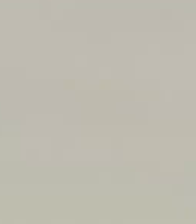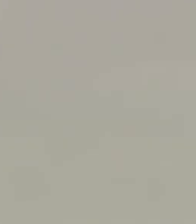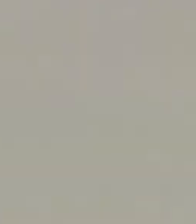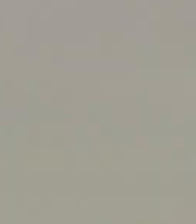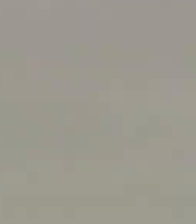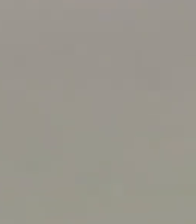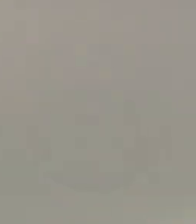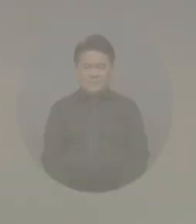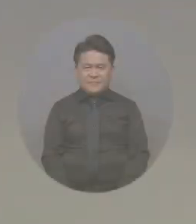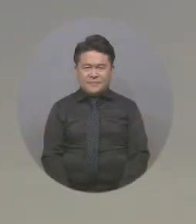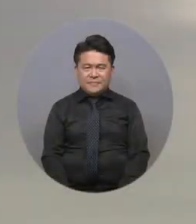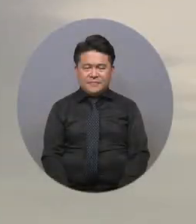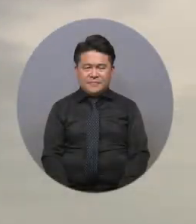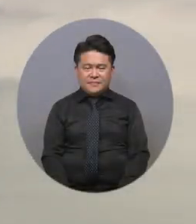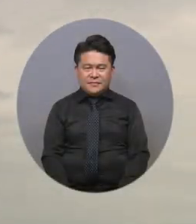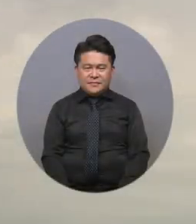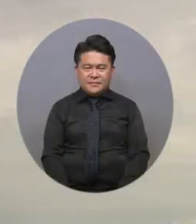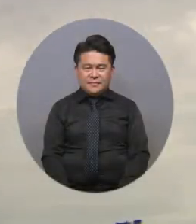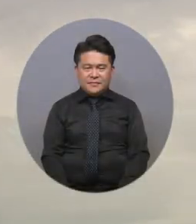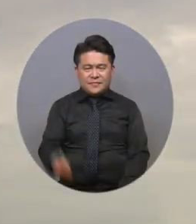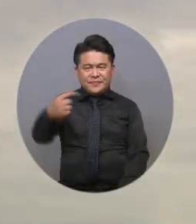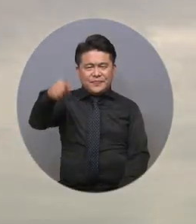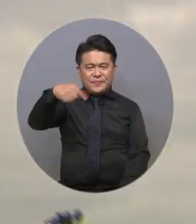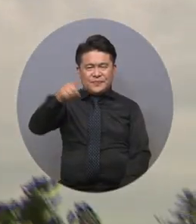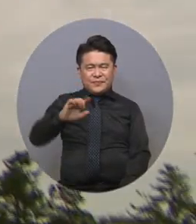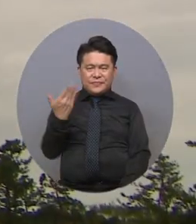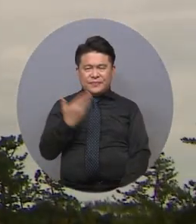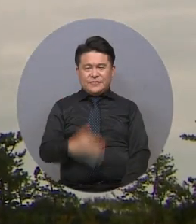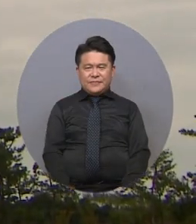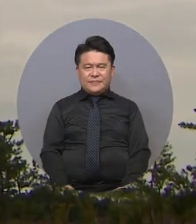아, 깎였다. 아, 깎아맞았다.